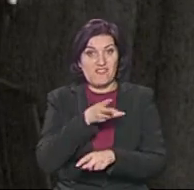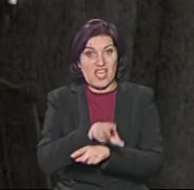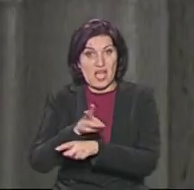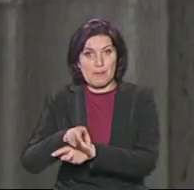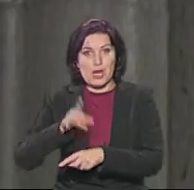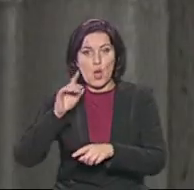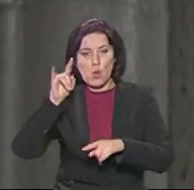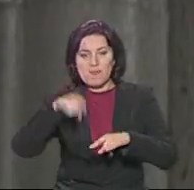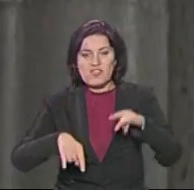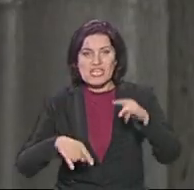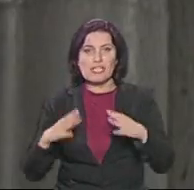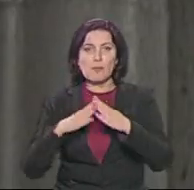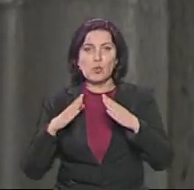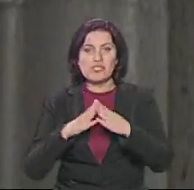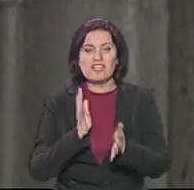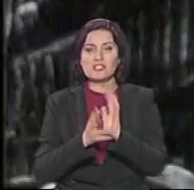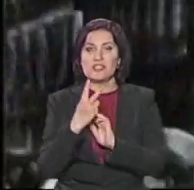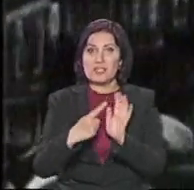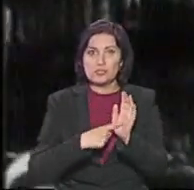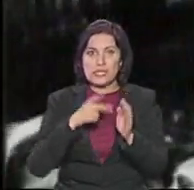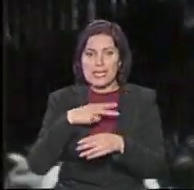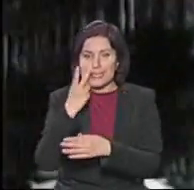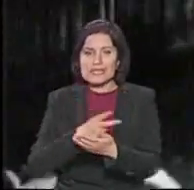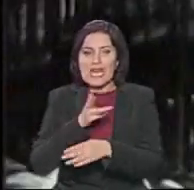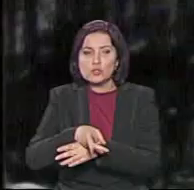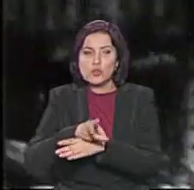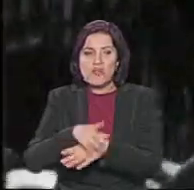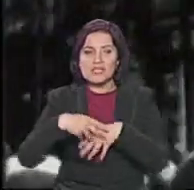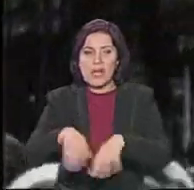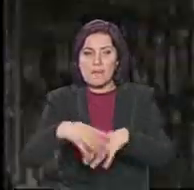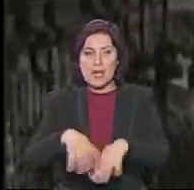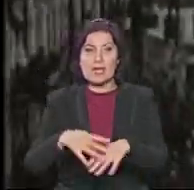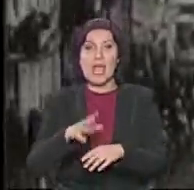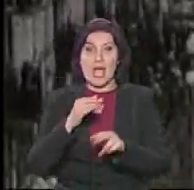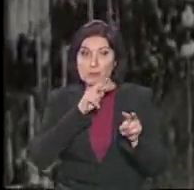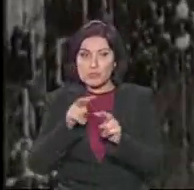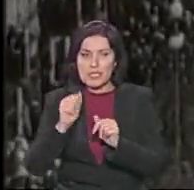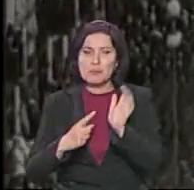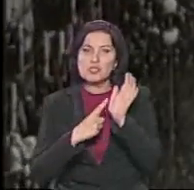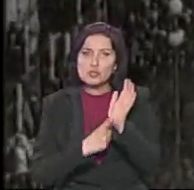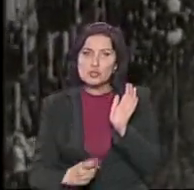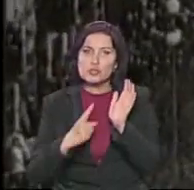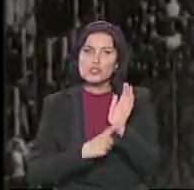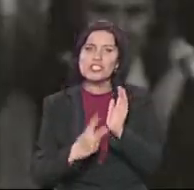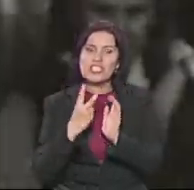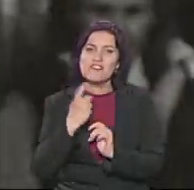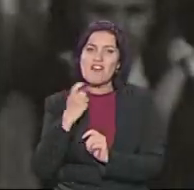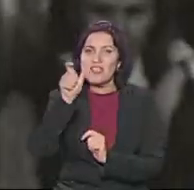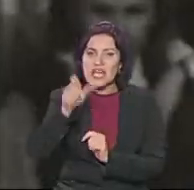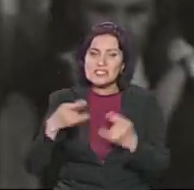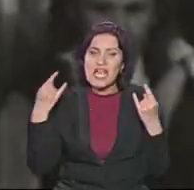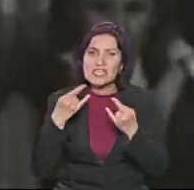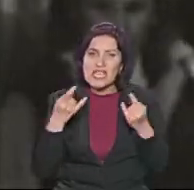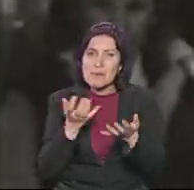вікна будівлі на Хрещатику 26 і транслювали парад. Спостерігати за ним на екранах могли 662 власники телеприймачів, а ще